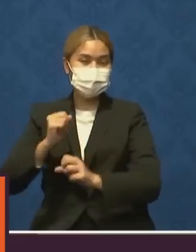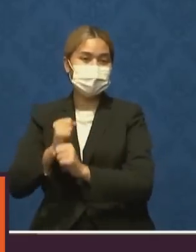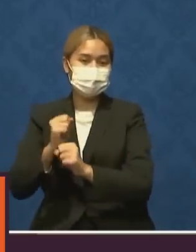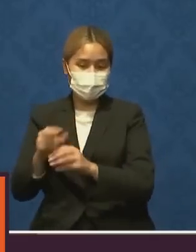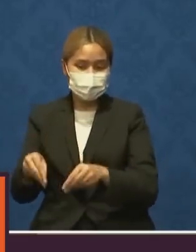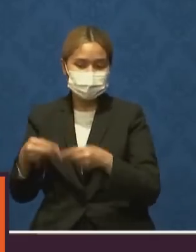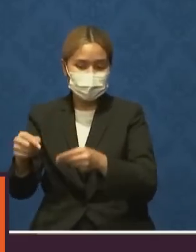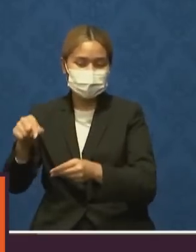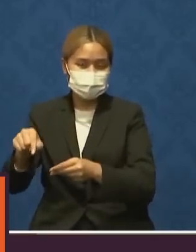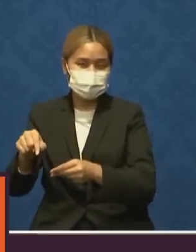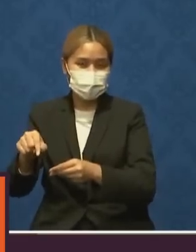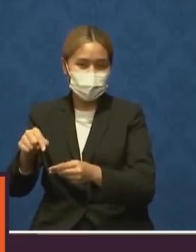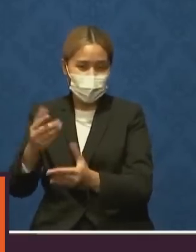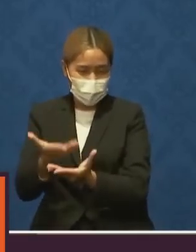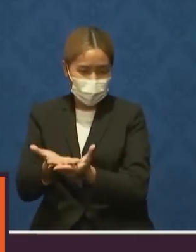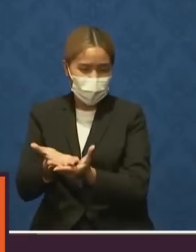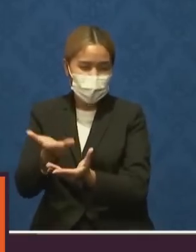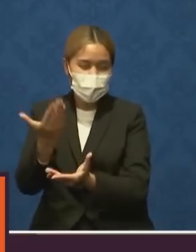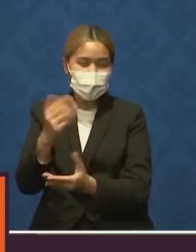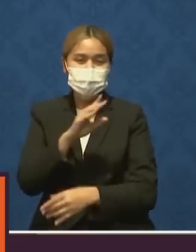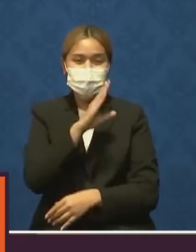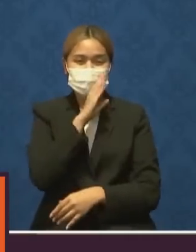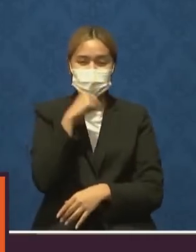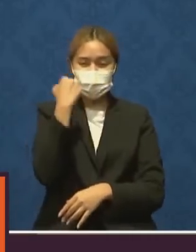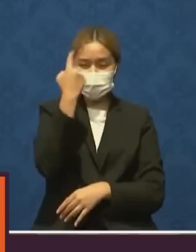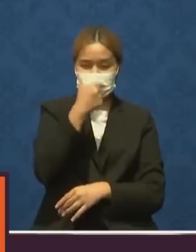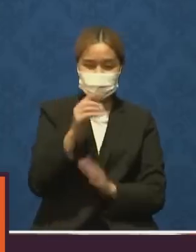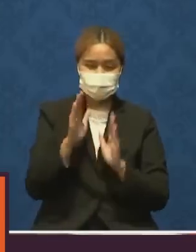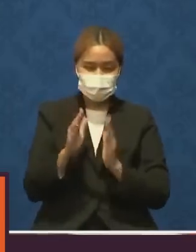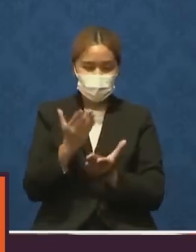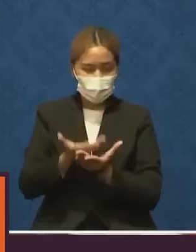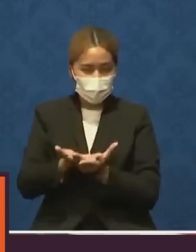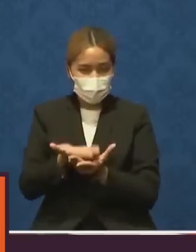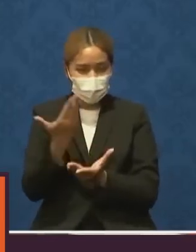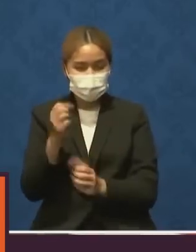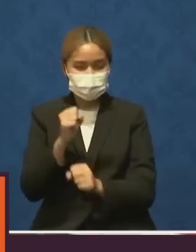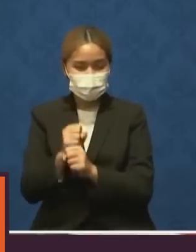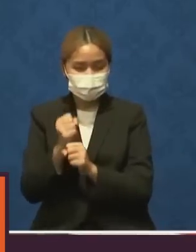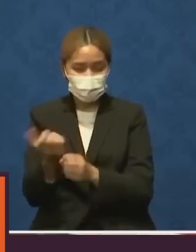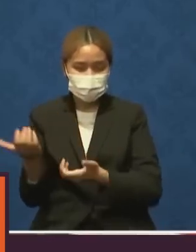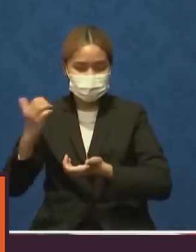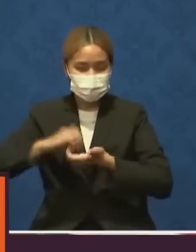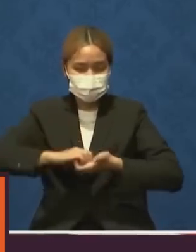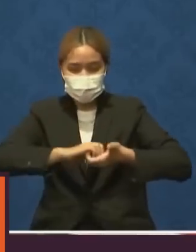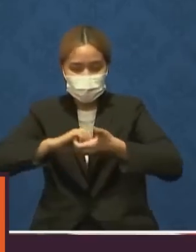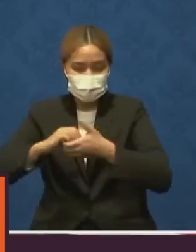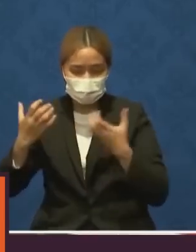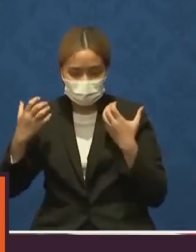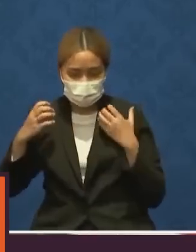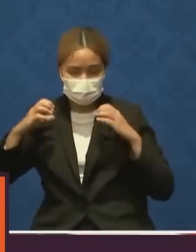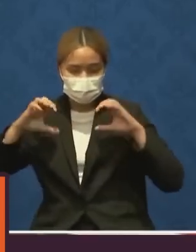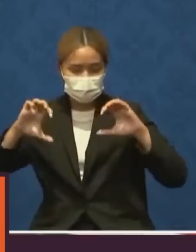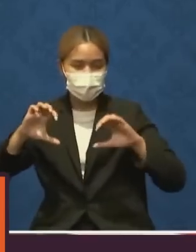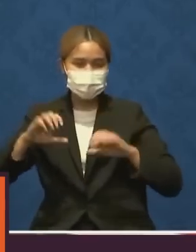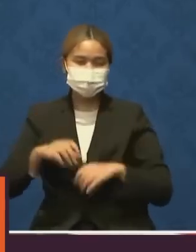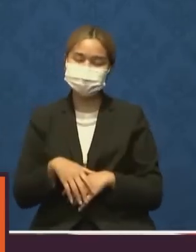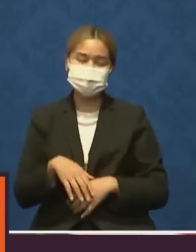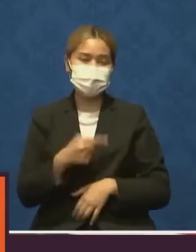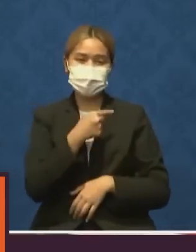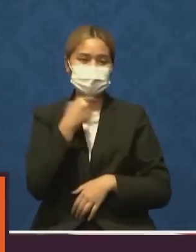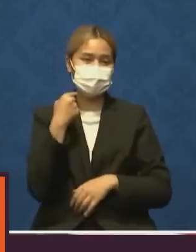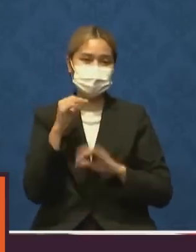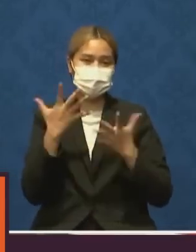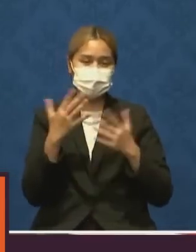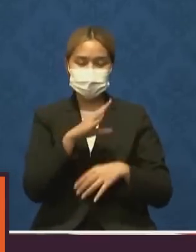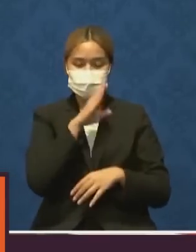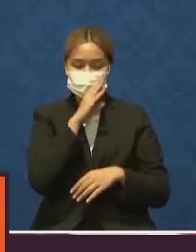เจ้าสุวเมืไทยเนี่ยช่างดีแสนดีนะครับทำธุกิจกัรัฐบาลไทยเน ไมมีวัขัดทนนะครับทำสัญญา หมสัญาก็ตอ